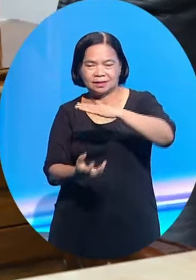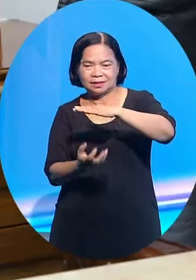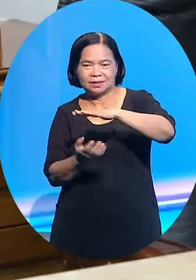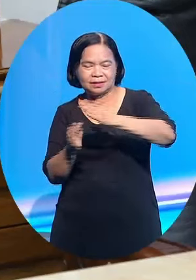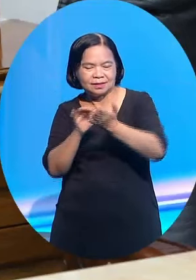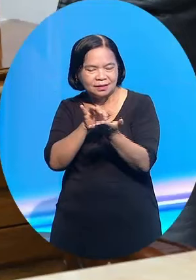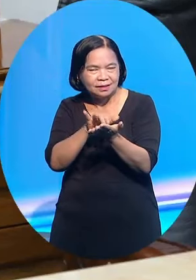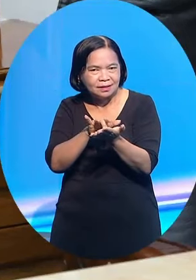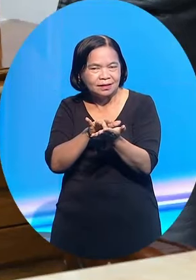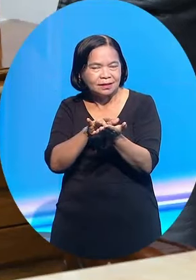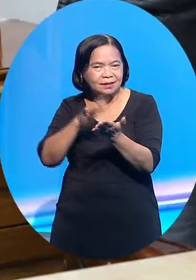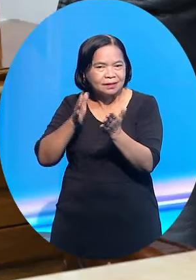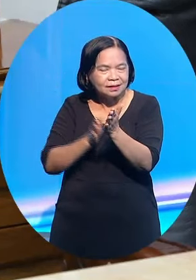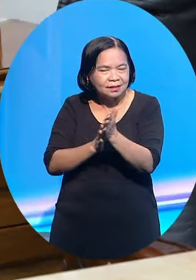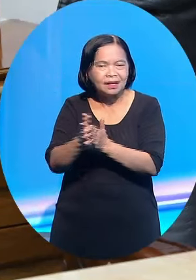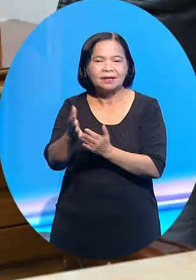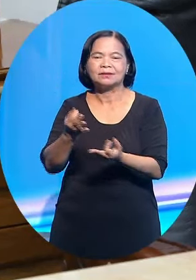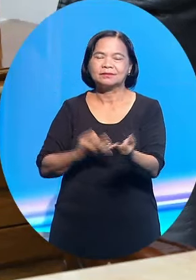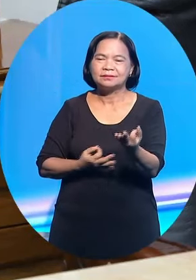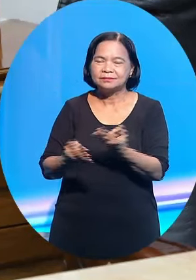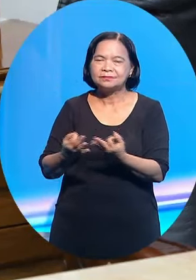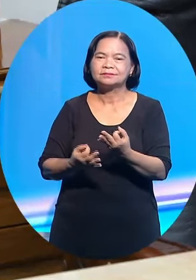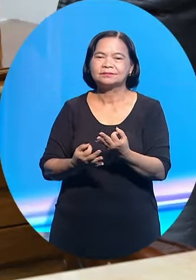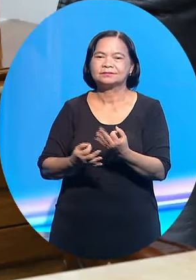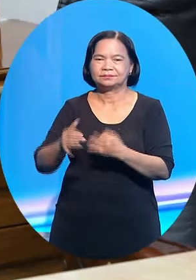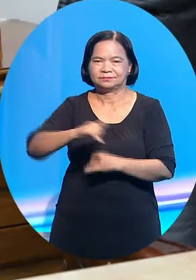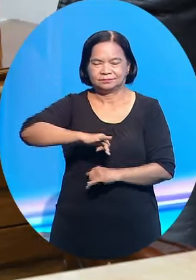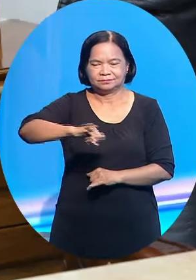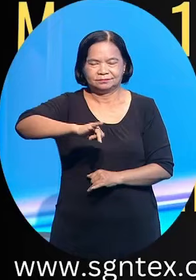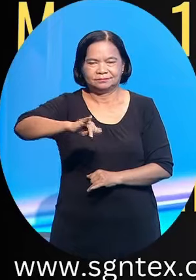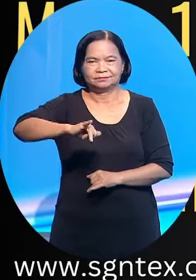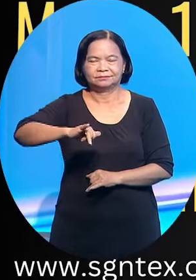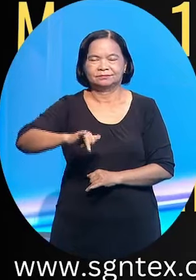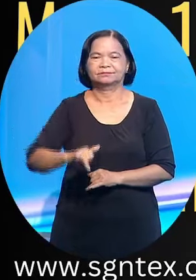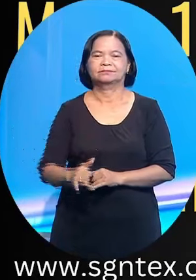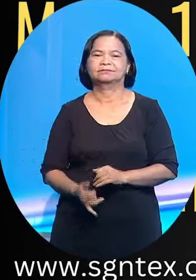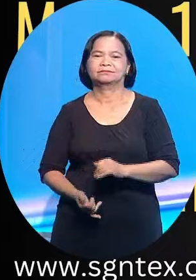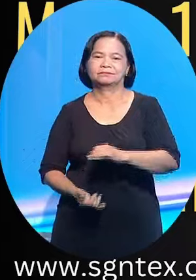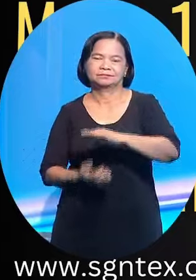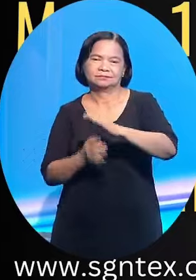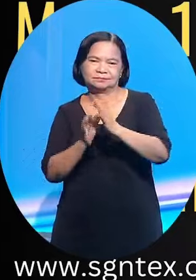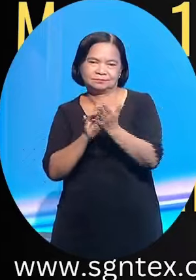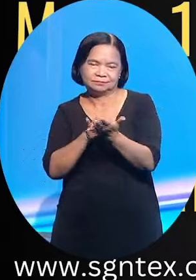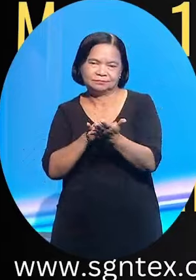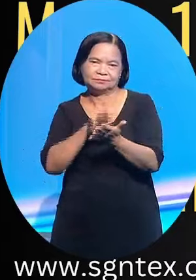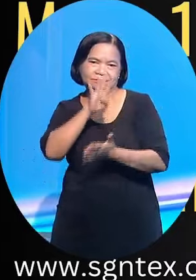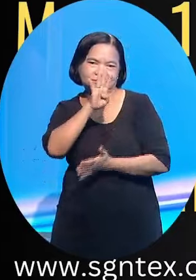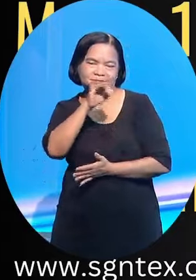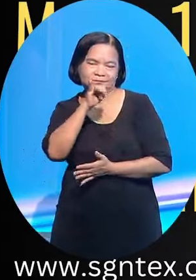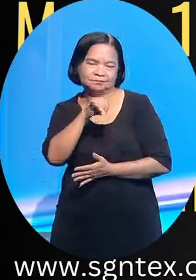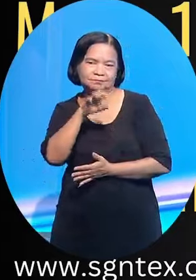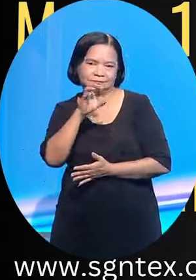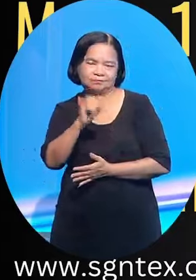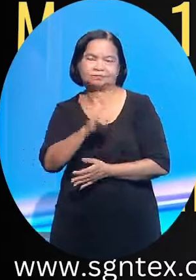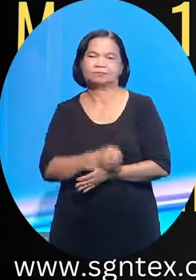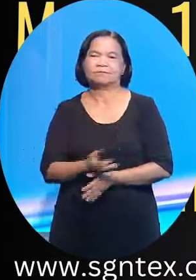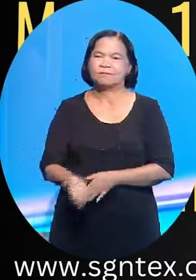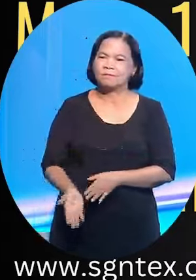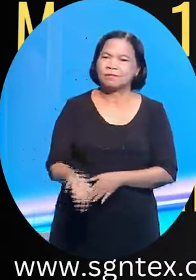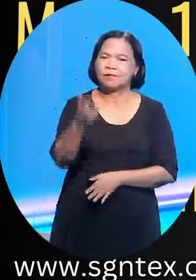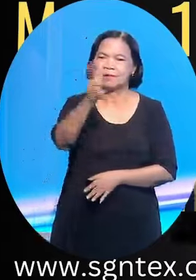theo kịp cái tiến độ thị trường cũng như là công nghệ 4.0. Saigon Tax and Saigon Fabric năm nay sẽ tăng